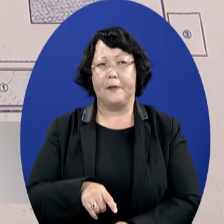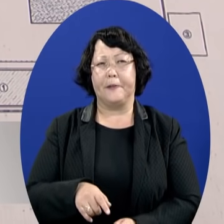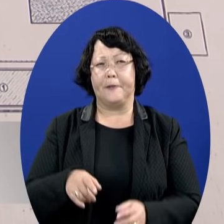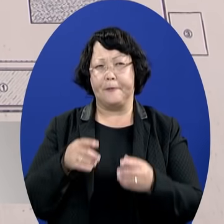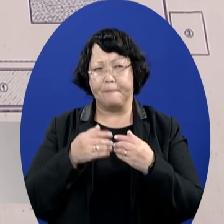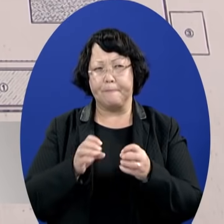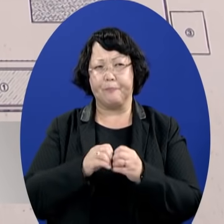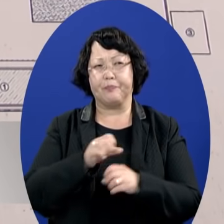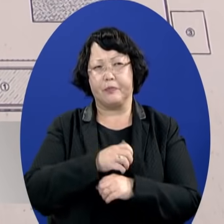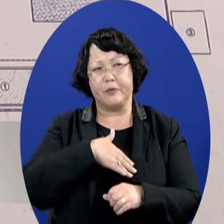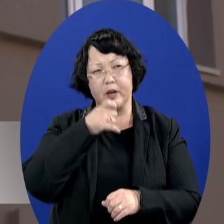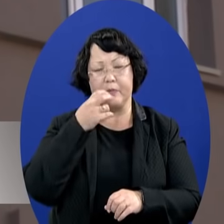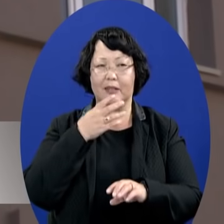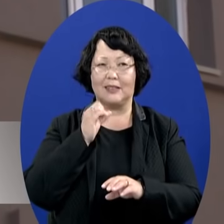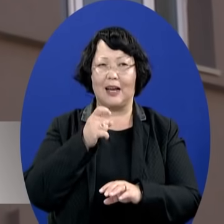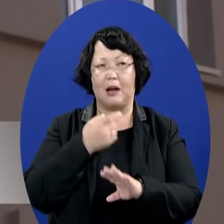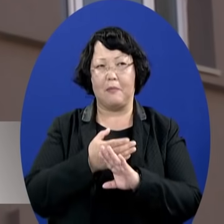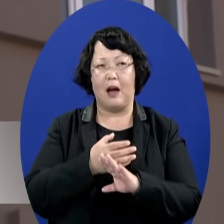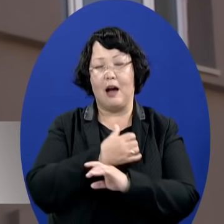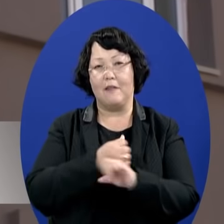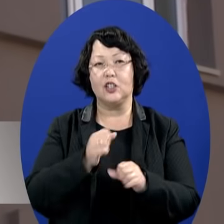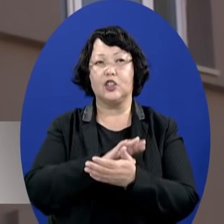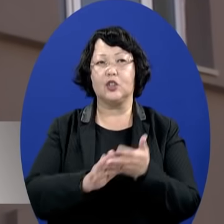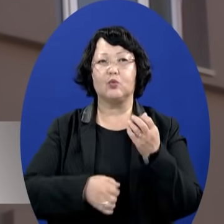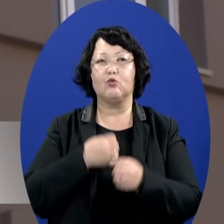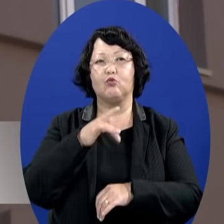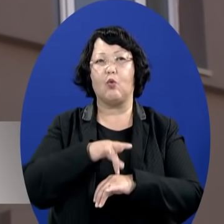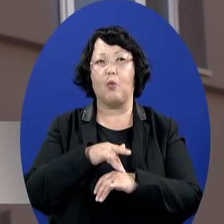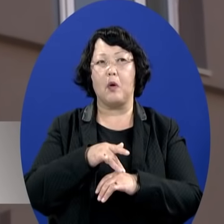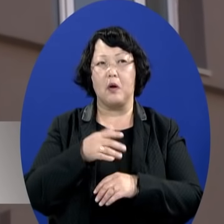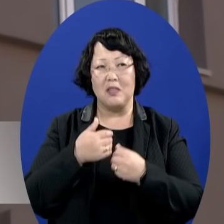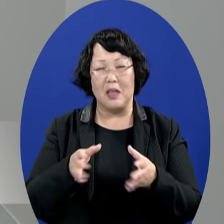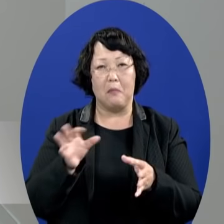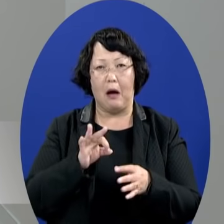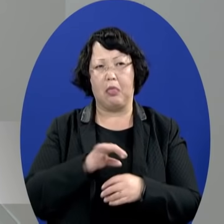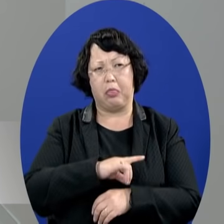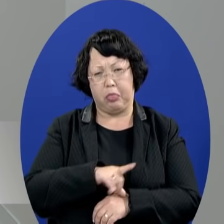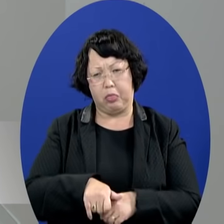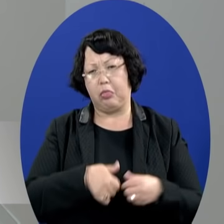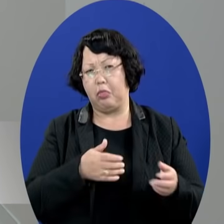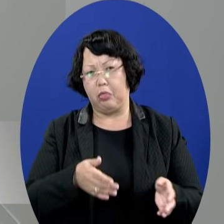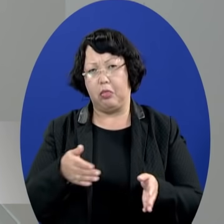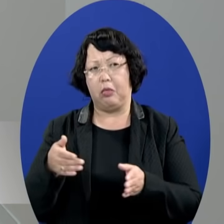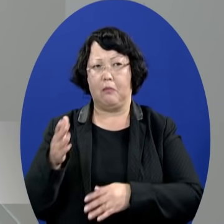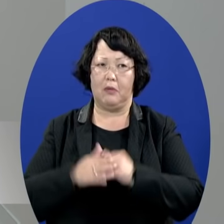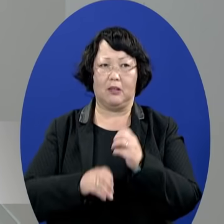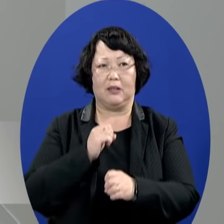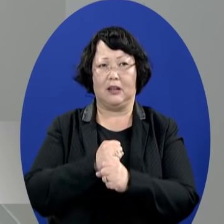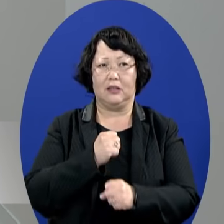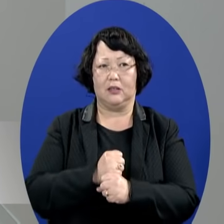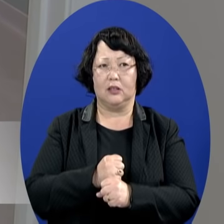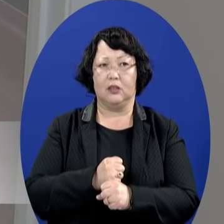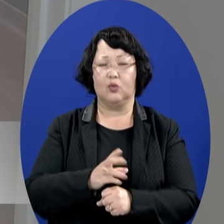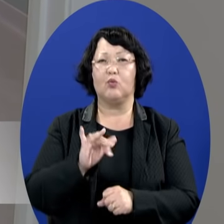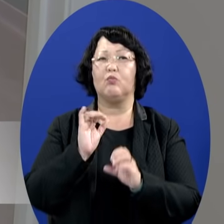эрүүл мэндийг сахин хамгаалах, аврах, шин төлөвийн төвийн барилга ашиглалтад орохгүй дуншсаар. Бид барилгын ажлын гүйцэтгэл ямар байгааг газар